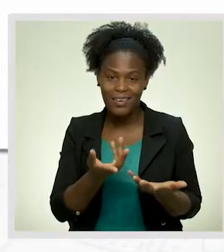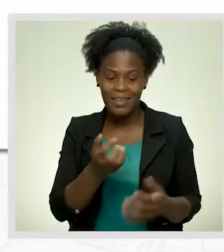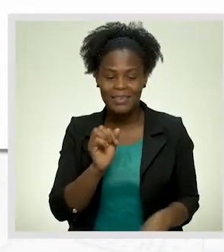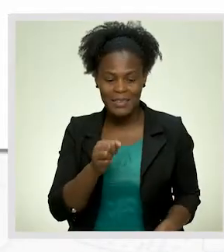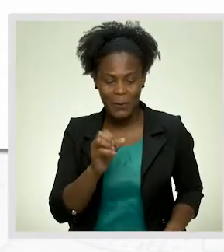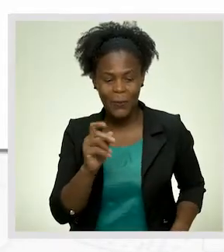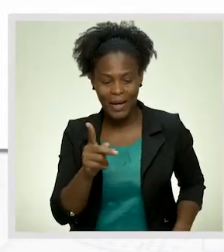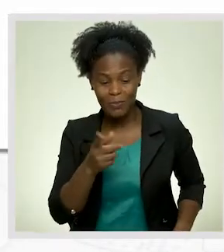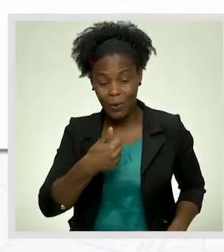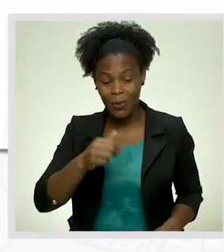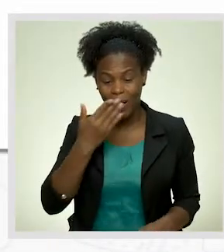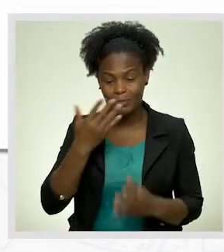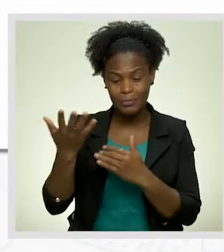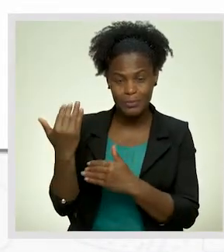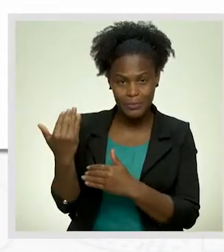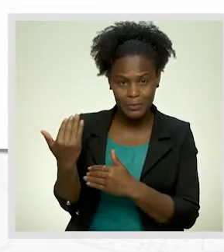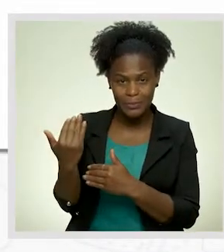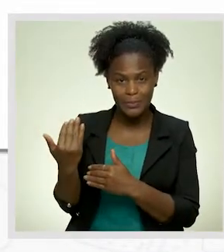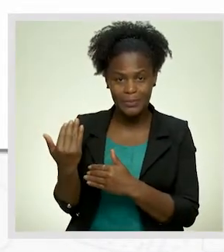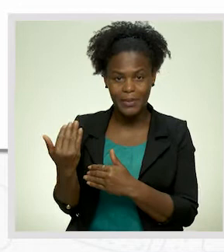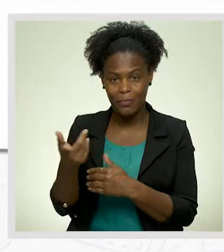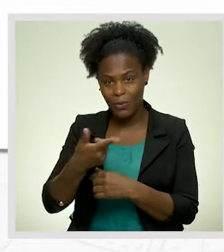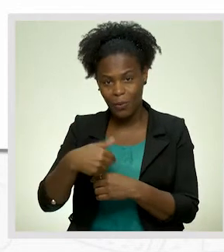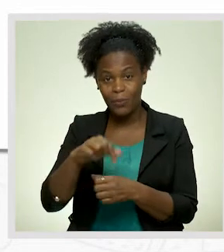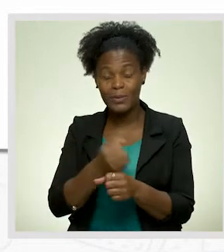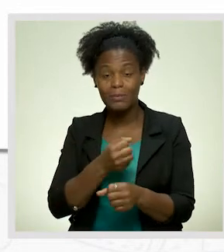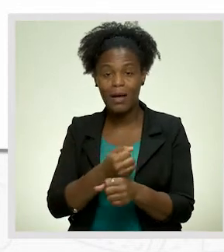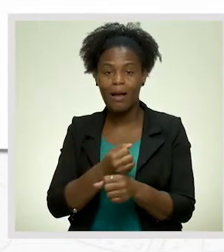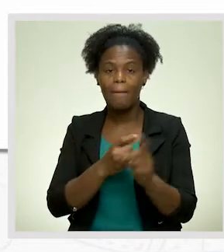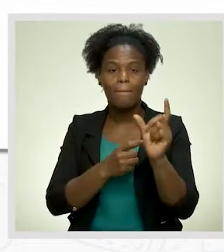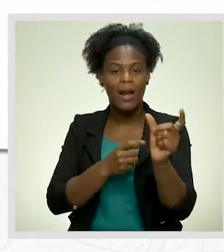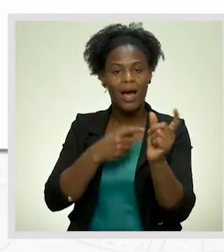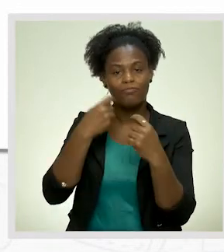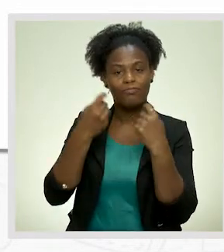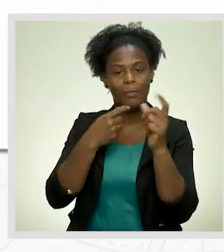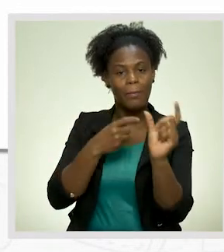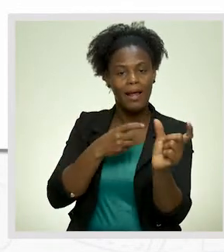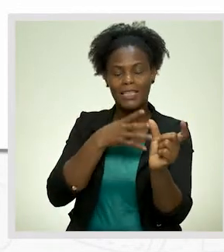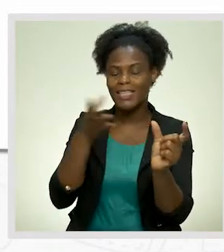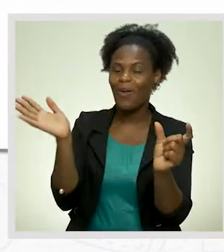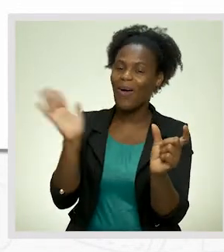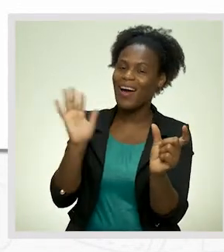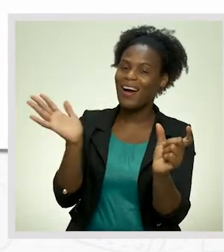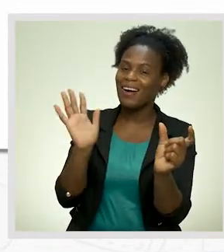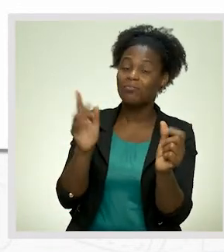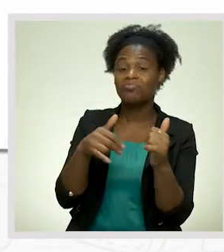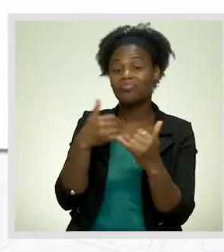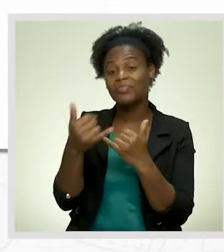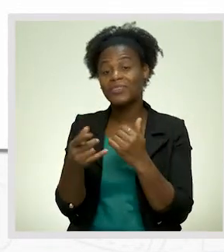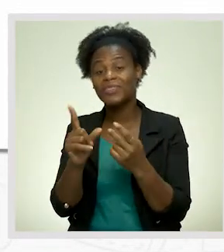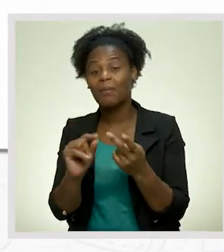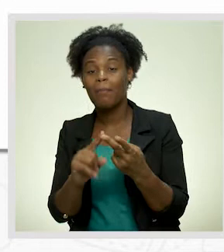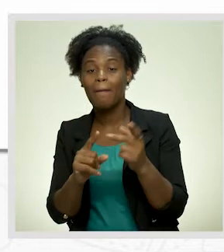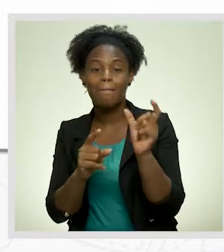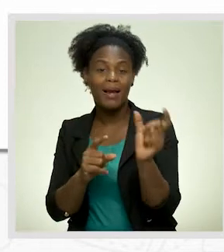Ok, on a travaillé les expressions pour se saluer et